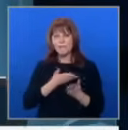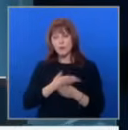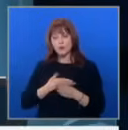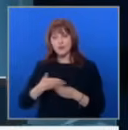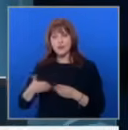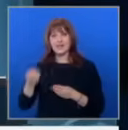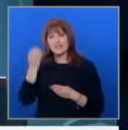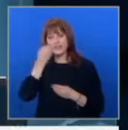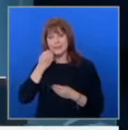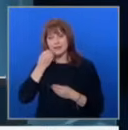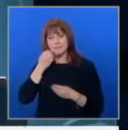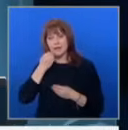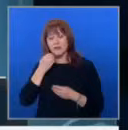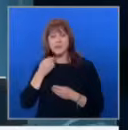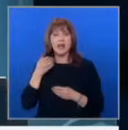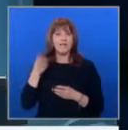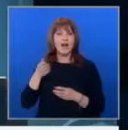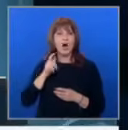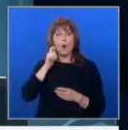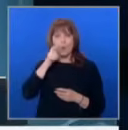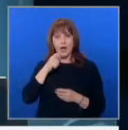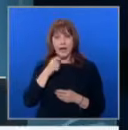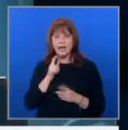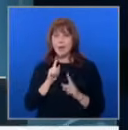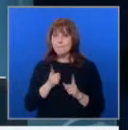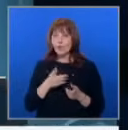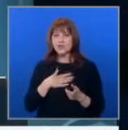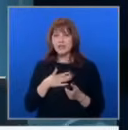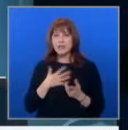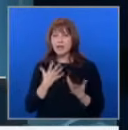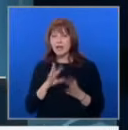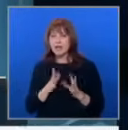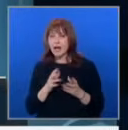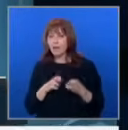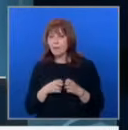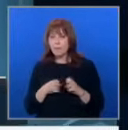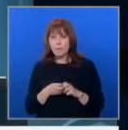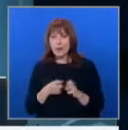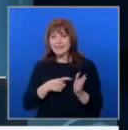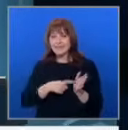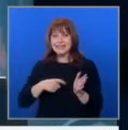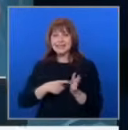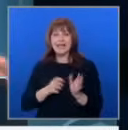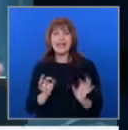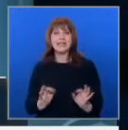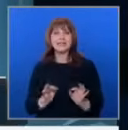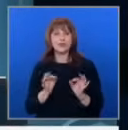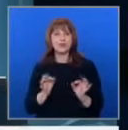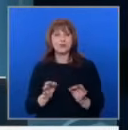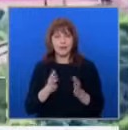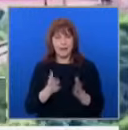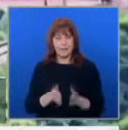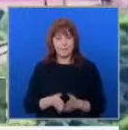за нанасене на удари по цели в Украина. Но и защото може да има някаква реципрочност, която да засегне сигурността на корейския